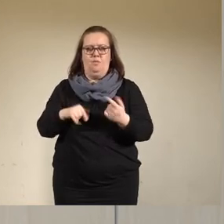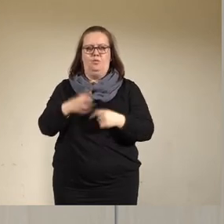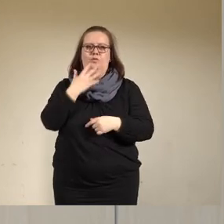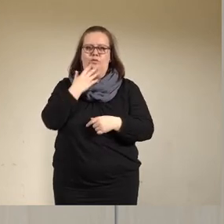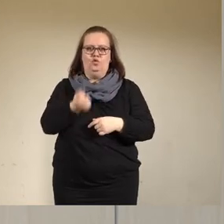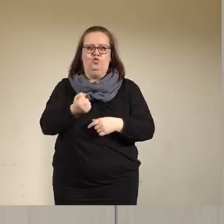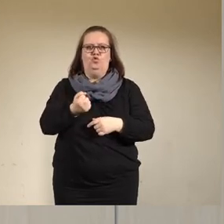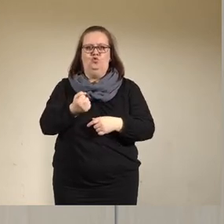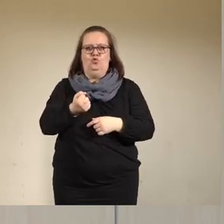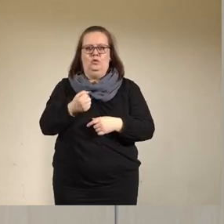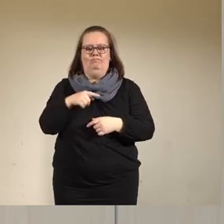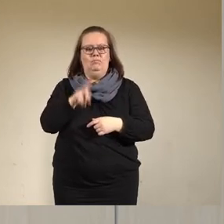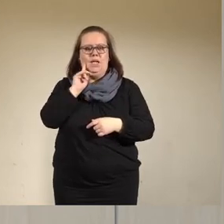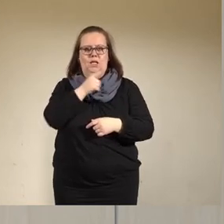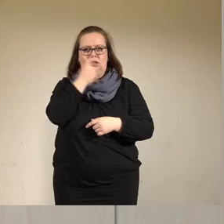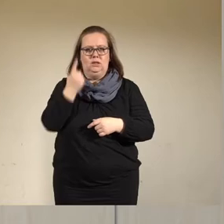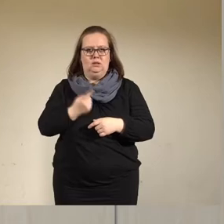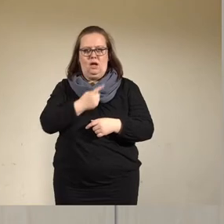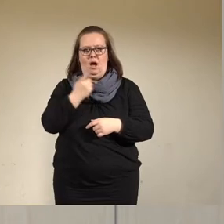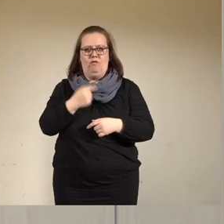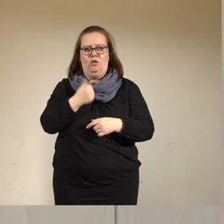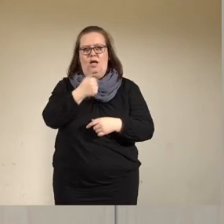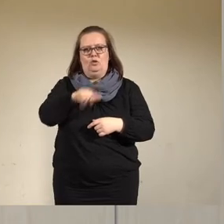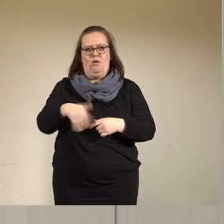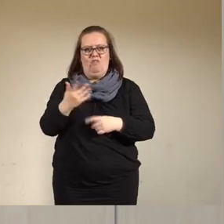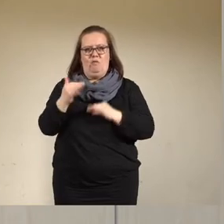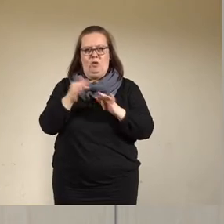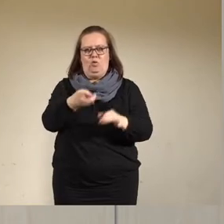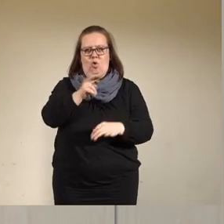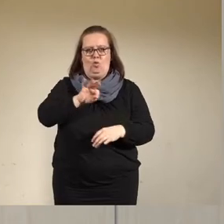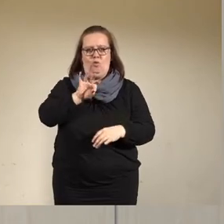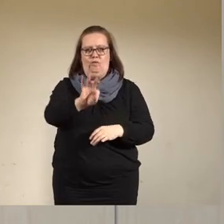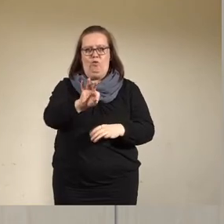Wollen, die jährlichen Zuschüsse von 1,5 Millionen für die